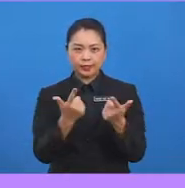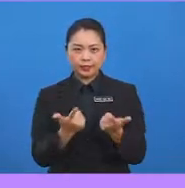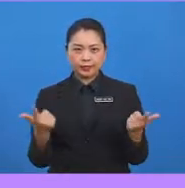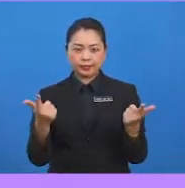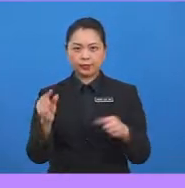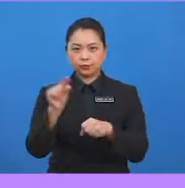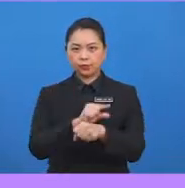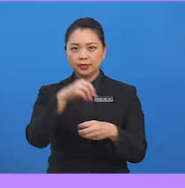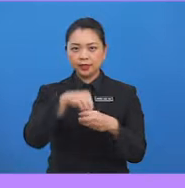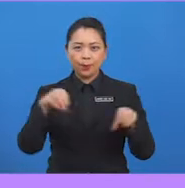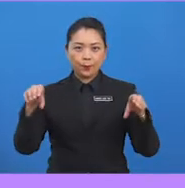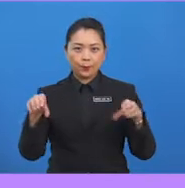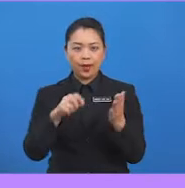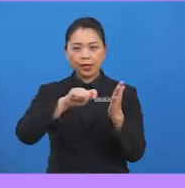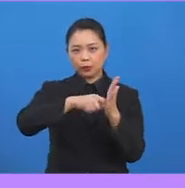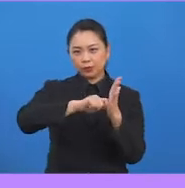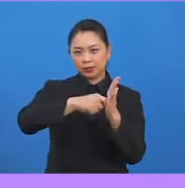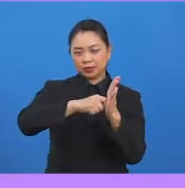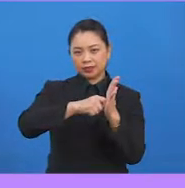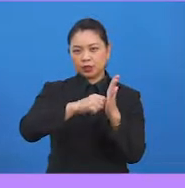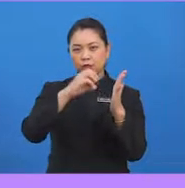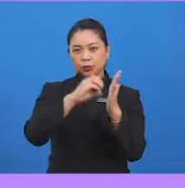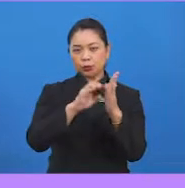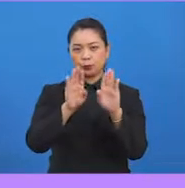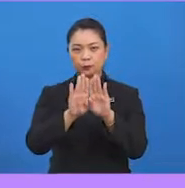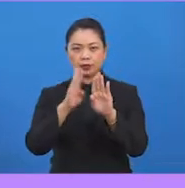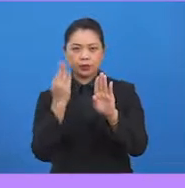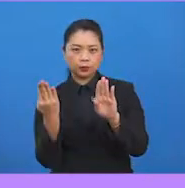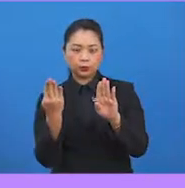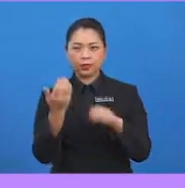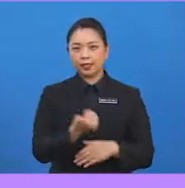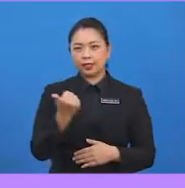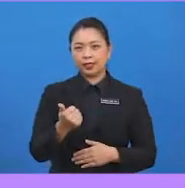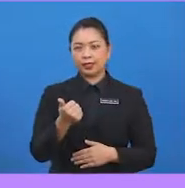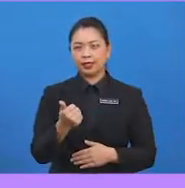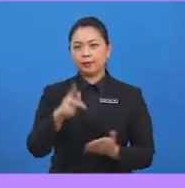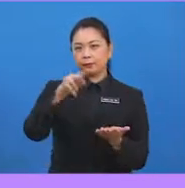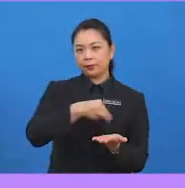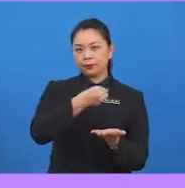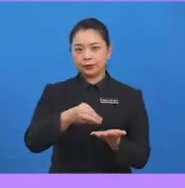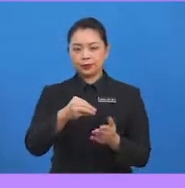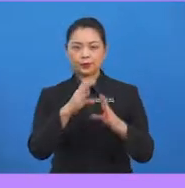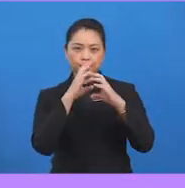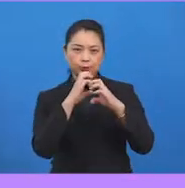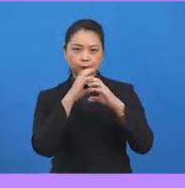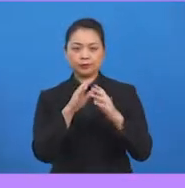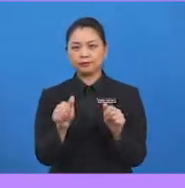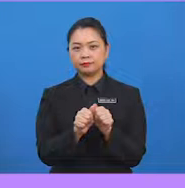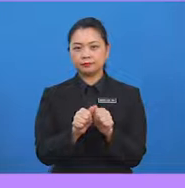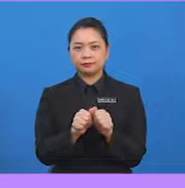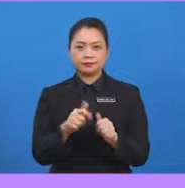digunakan dalam membuat kunci, tombol pintu, alatan muzik seperti trompet dan